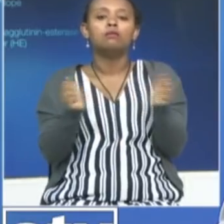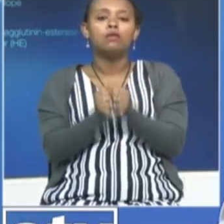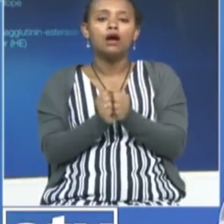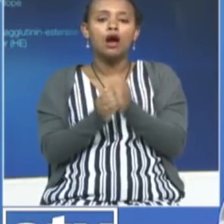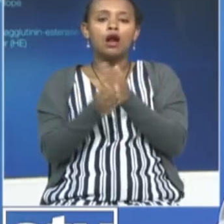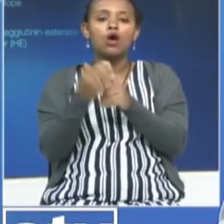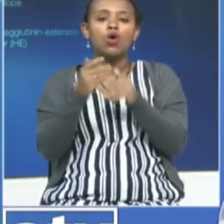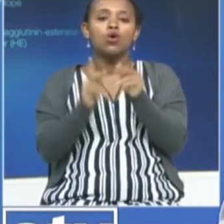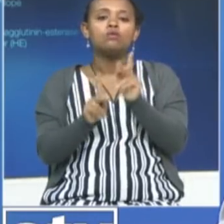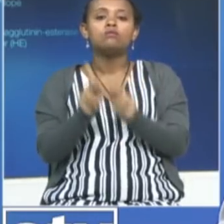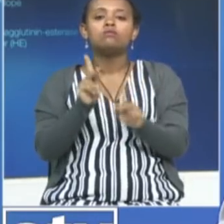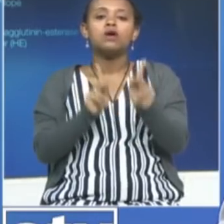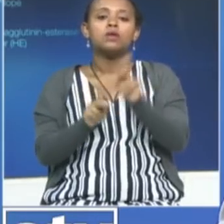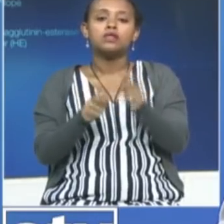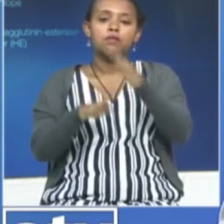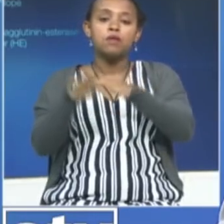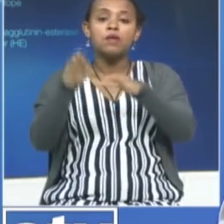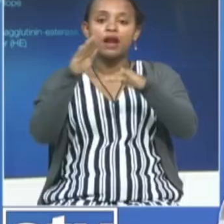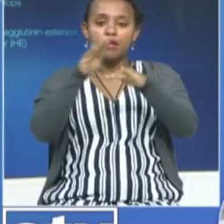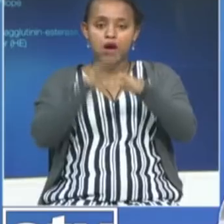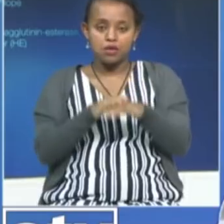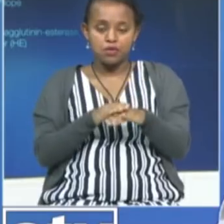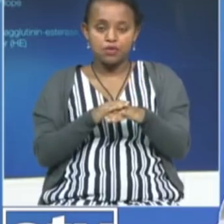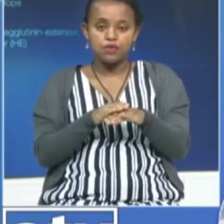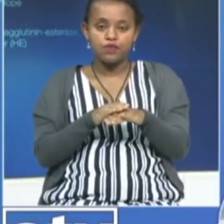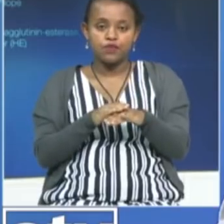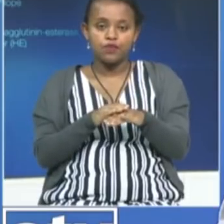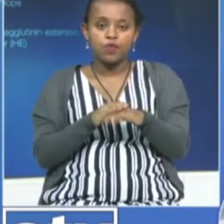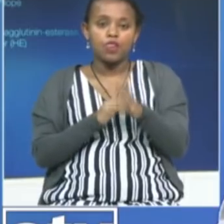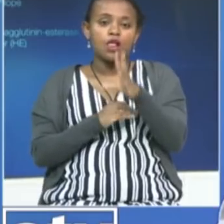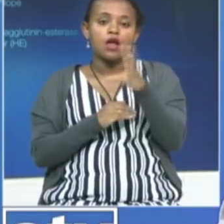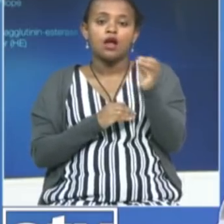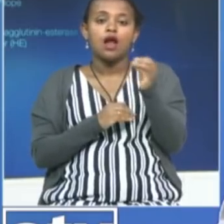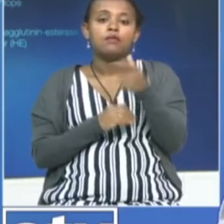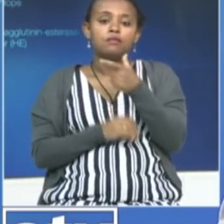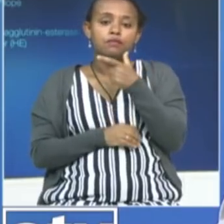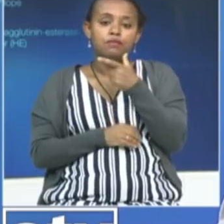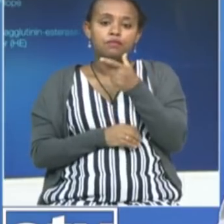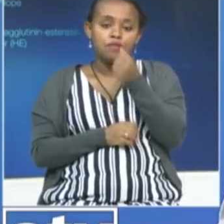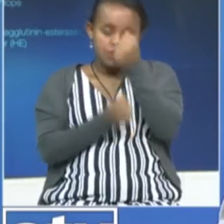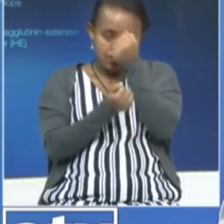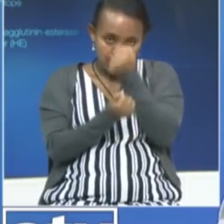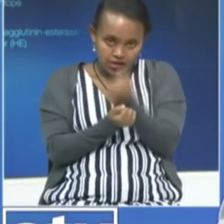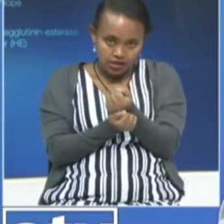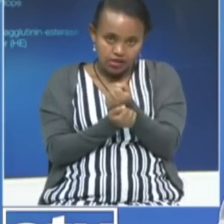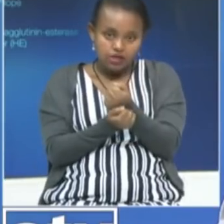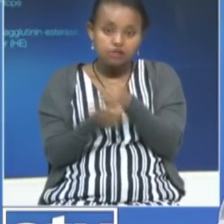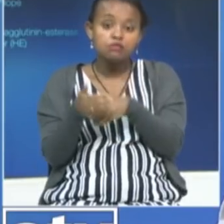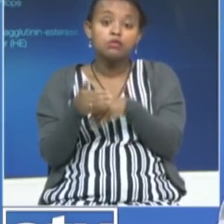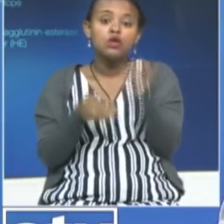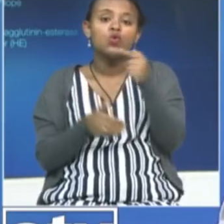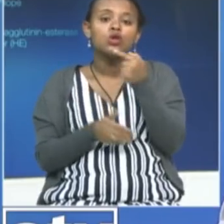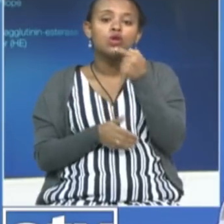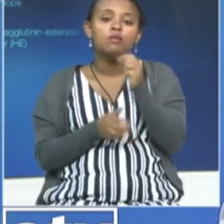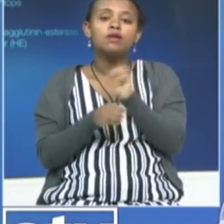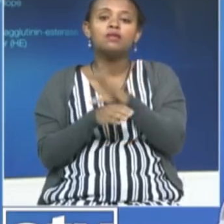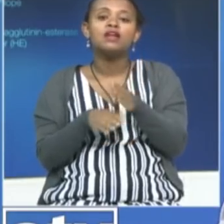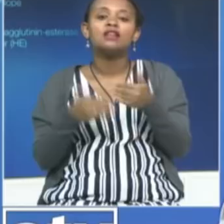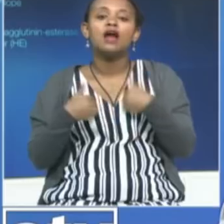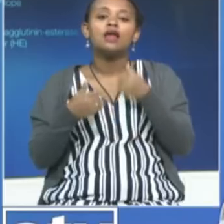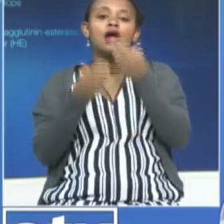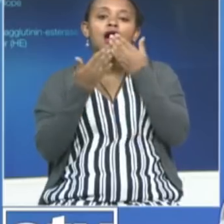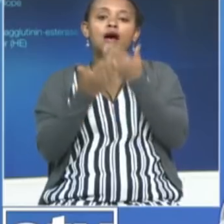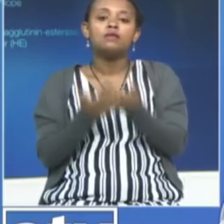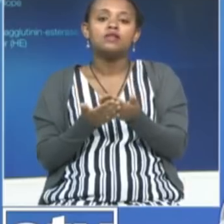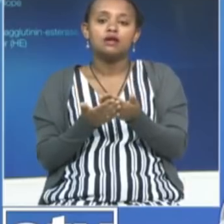ሁሉም ማህበረሰብ በመረባረብ እና በመታዘዝ ብንወጣው የሚል መልእክት አለኝ።